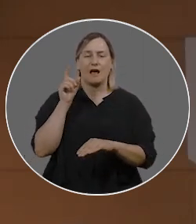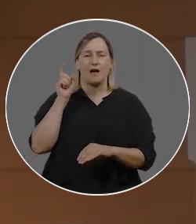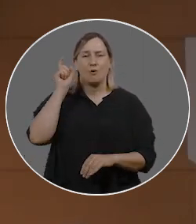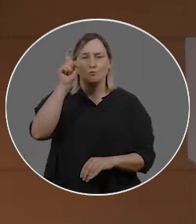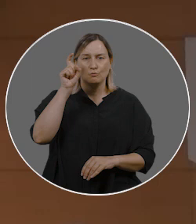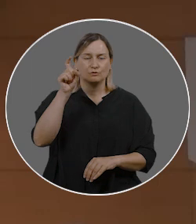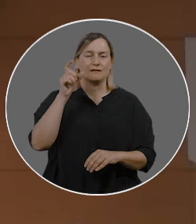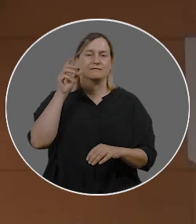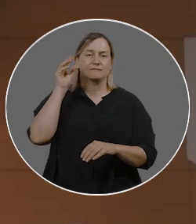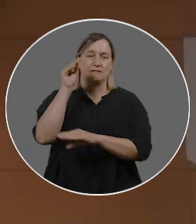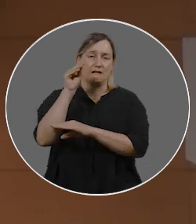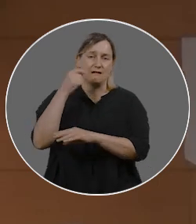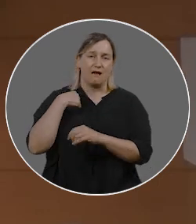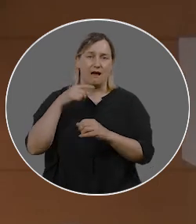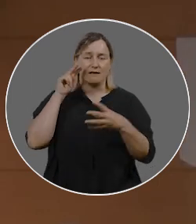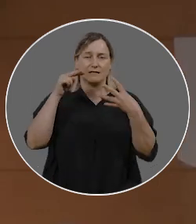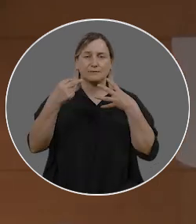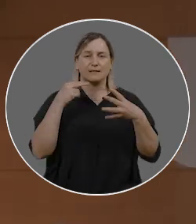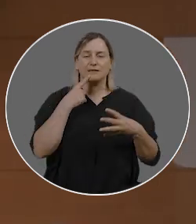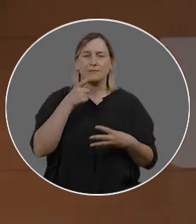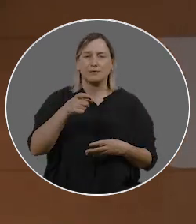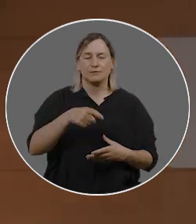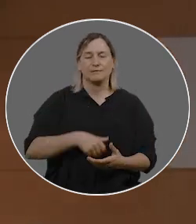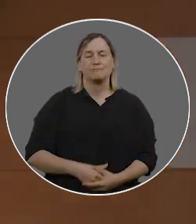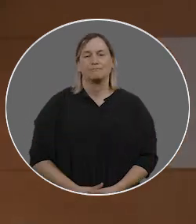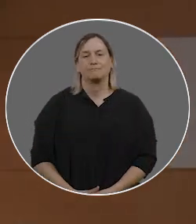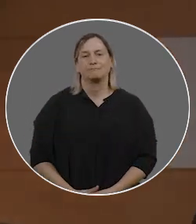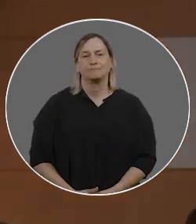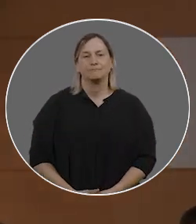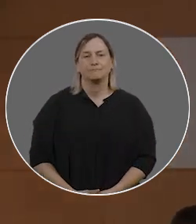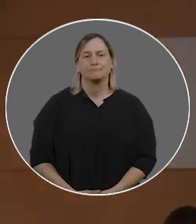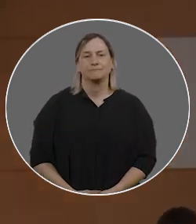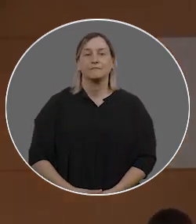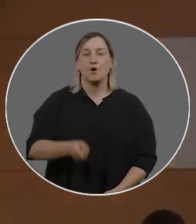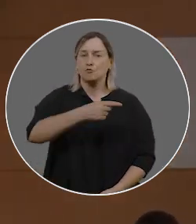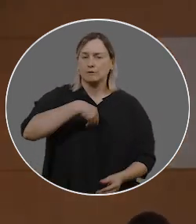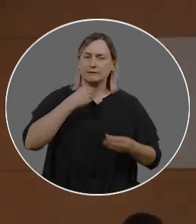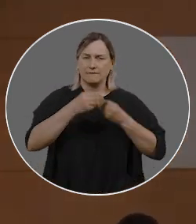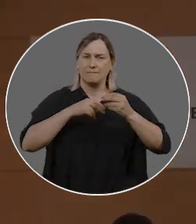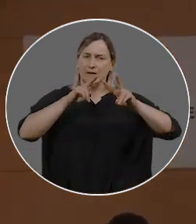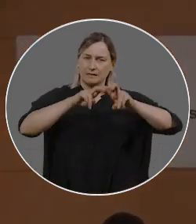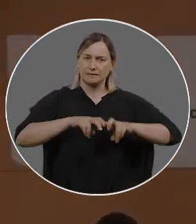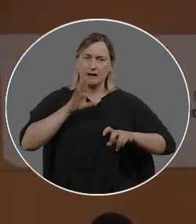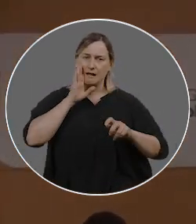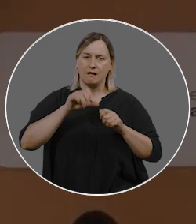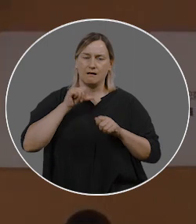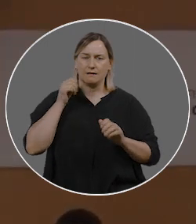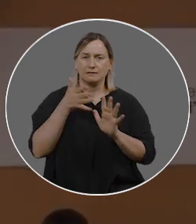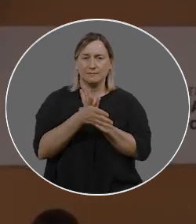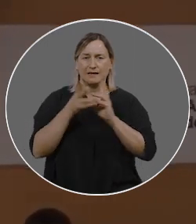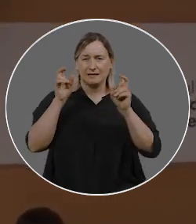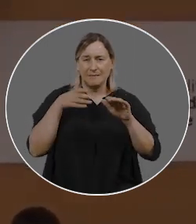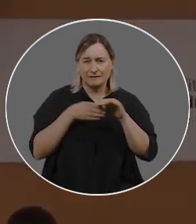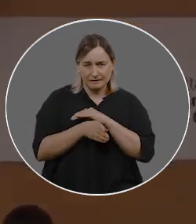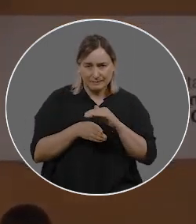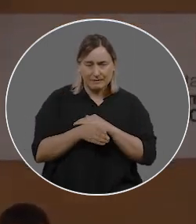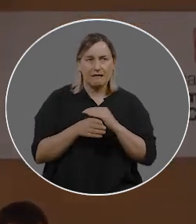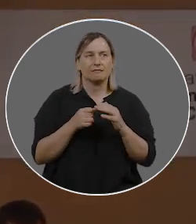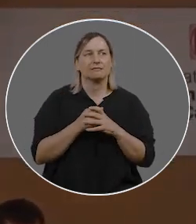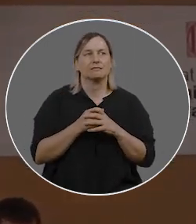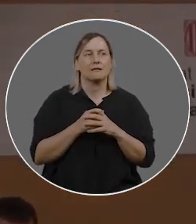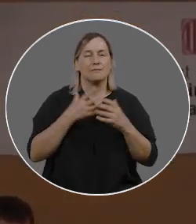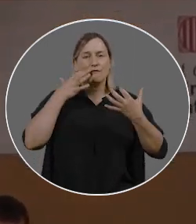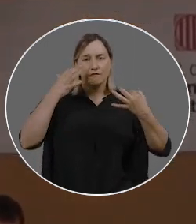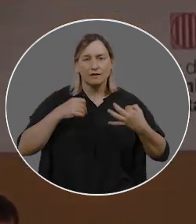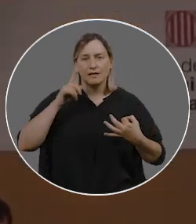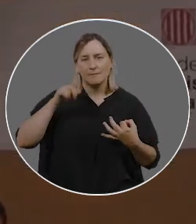i la transferència? Sí, a veure, nosaltres fem recerca, no? Com he anat explicant, sobre accessibilitat, però també